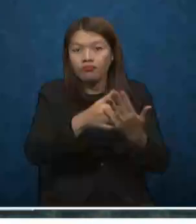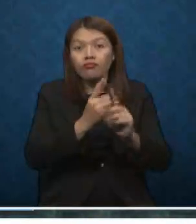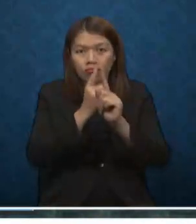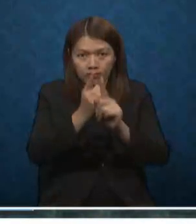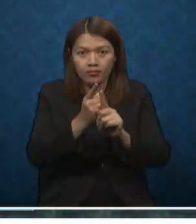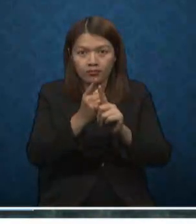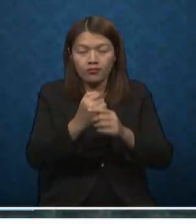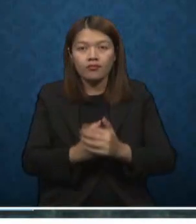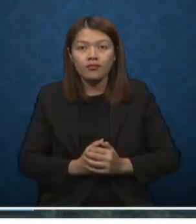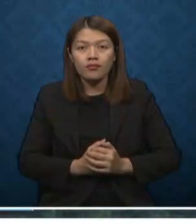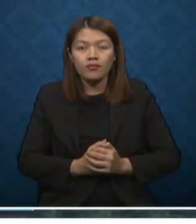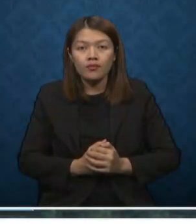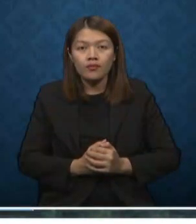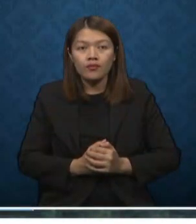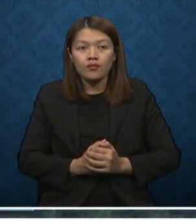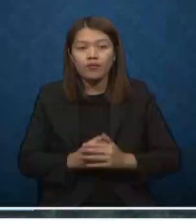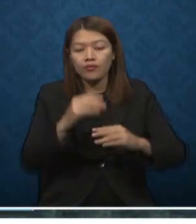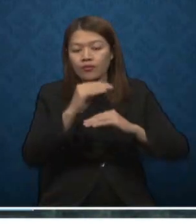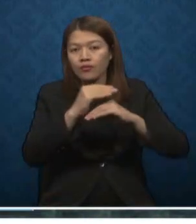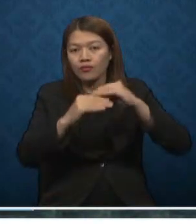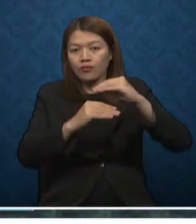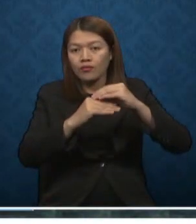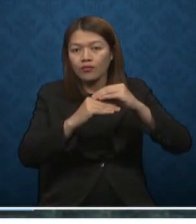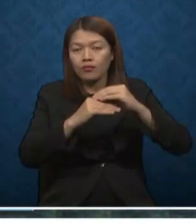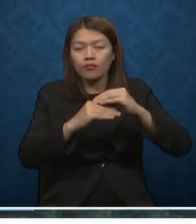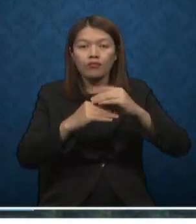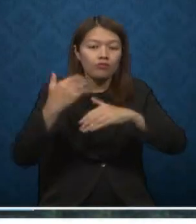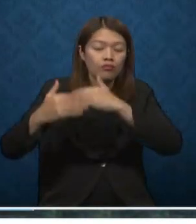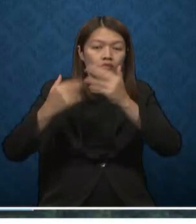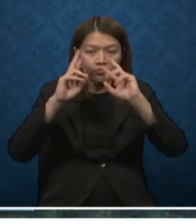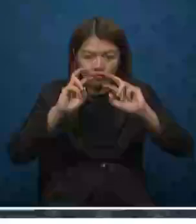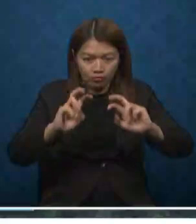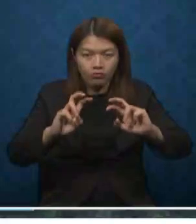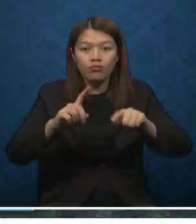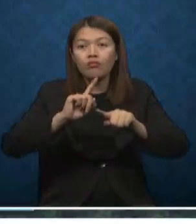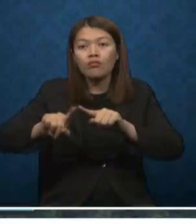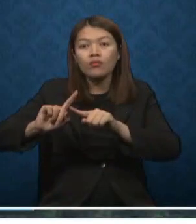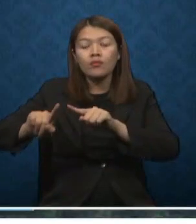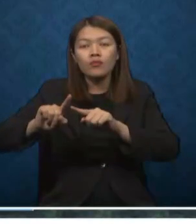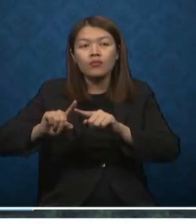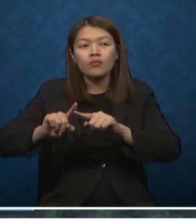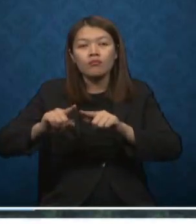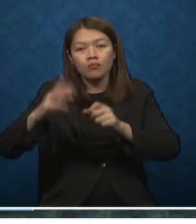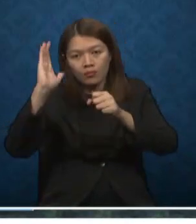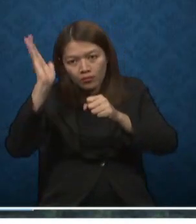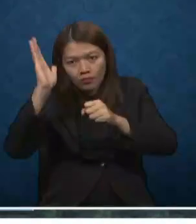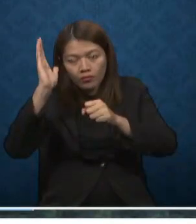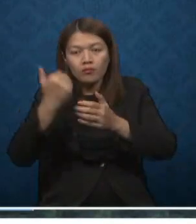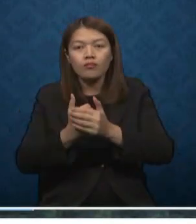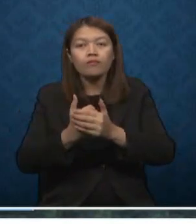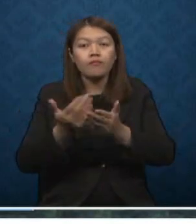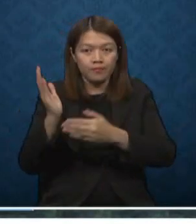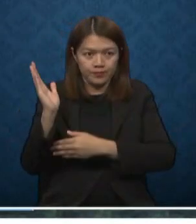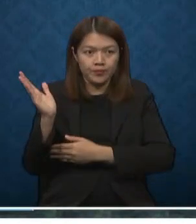ครับเรื่องของโครงการพัฒนาข้อมูลข่าวสารเพื่อวิเคราะห์นะครับการประชาสัมพันธ์สไลด์ต่อไ